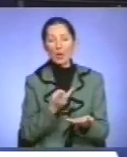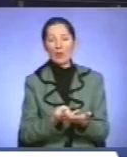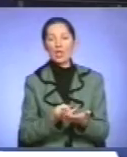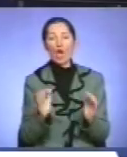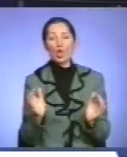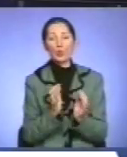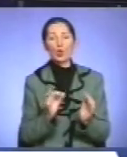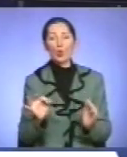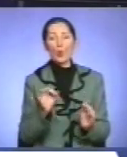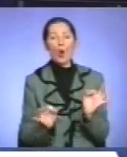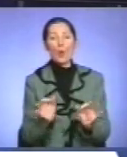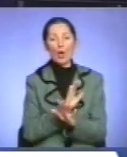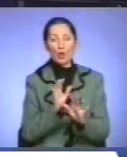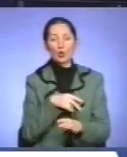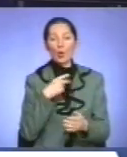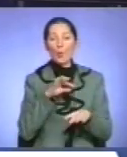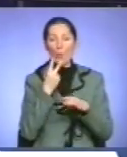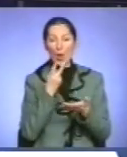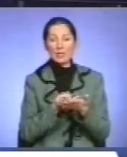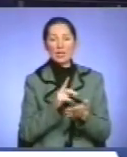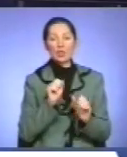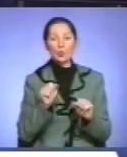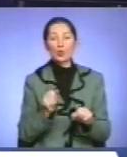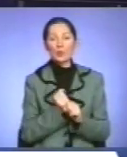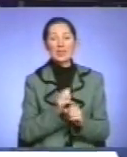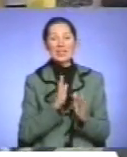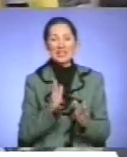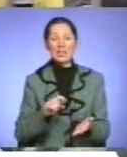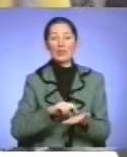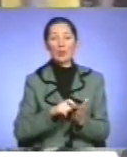довкілля. Довели, що можуть працювати не тільки у кабінетах.